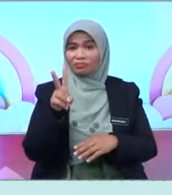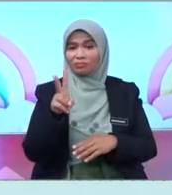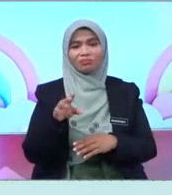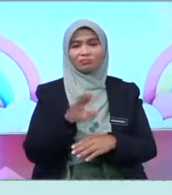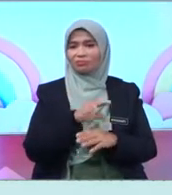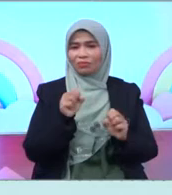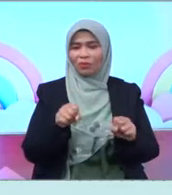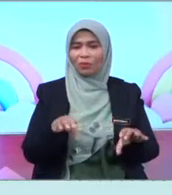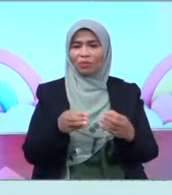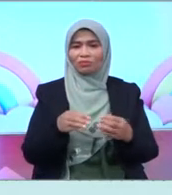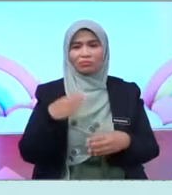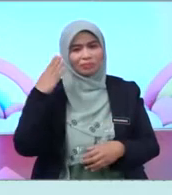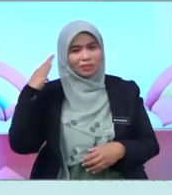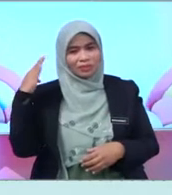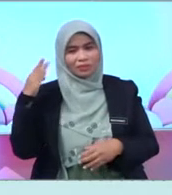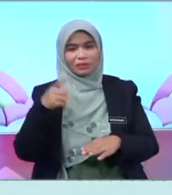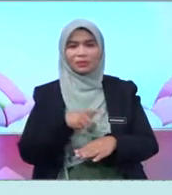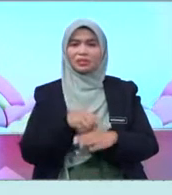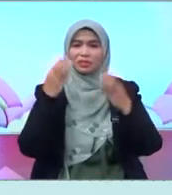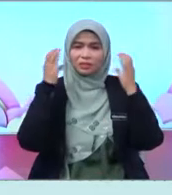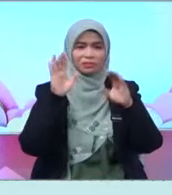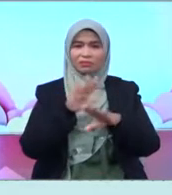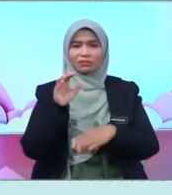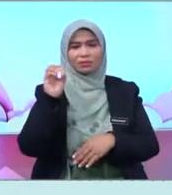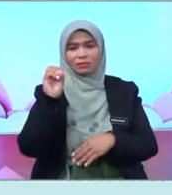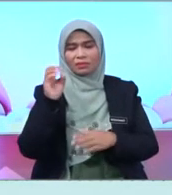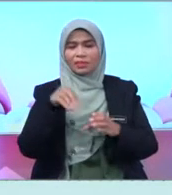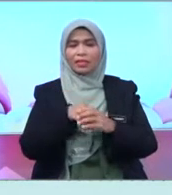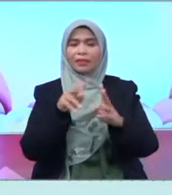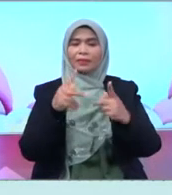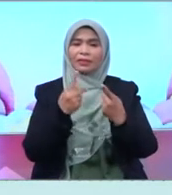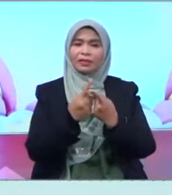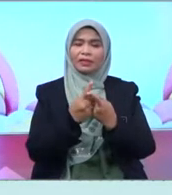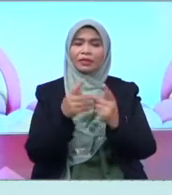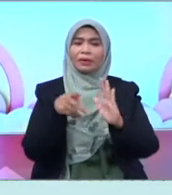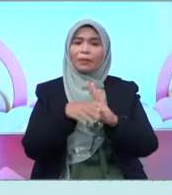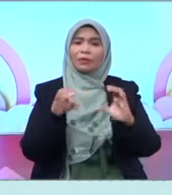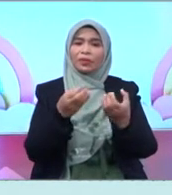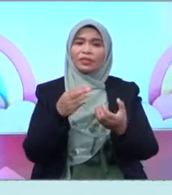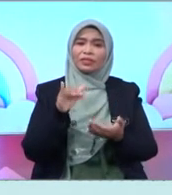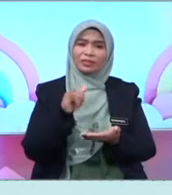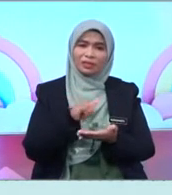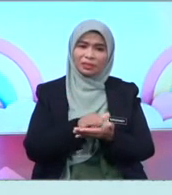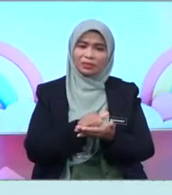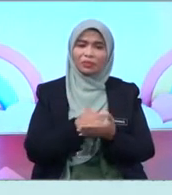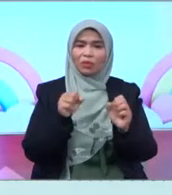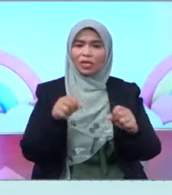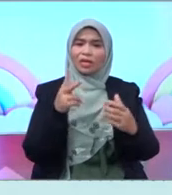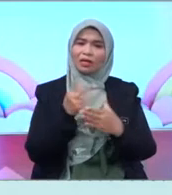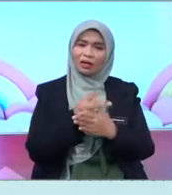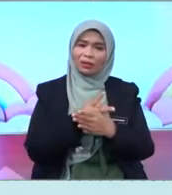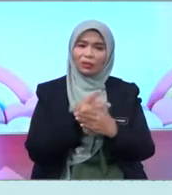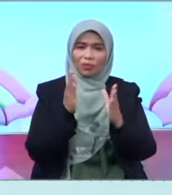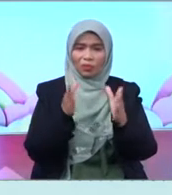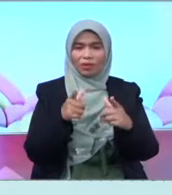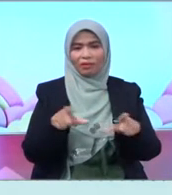mengajak semasa guru ya deh perbuatan itu telah mengganggu kelas lainnya sedang melacak kamu by dopatu